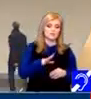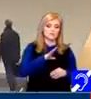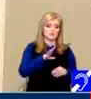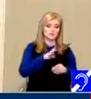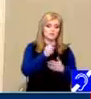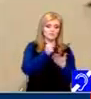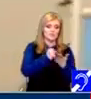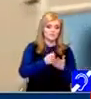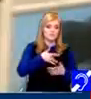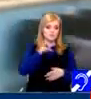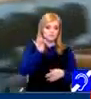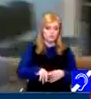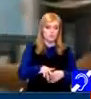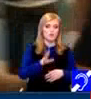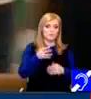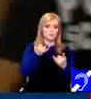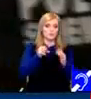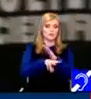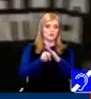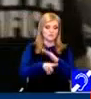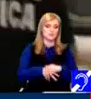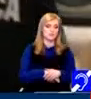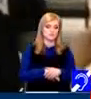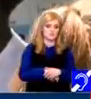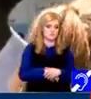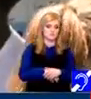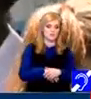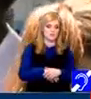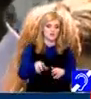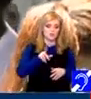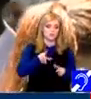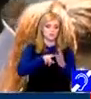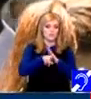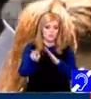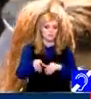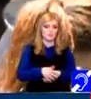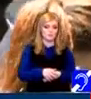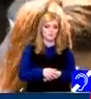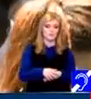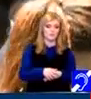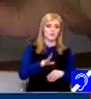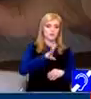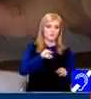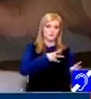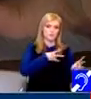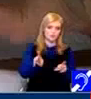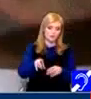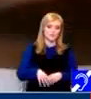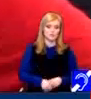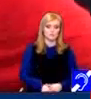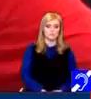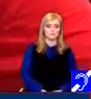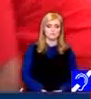vize pentru Europa, care nu sunt de bună credință și intenționează fie să imigreze, fie să pună la cale atacuri teroriste din Bruxelles. Pentru